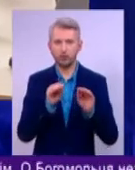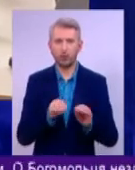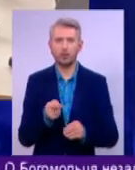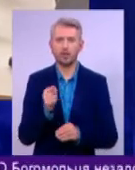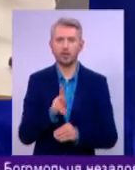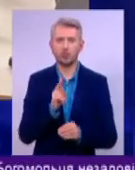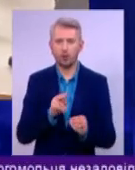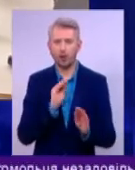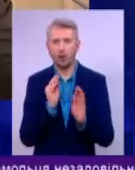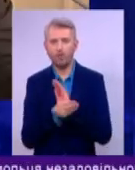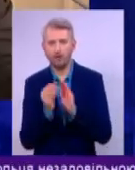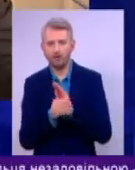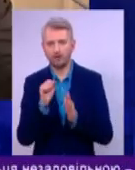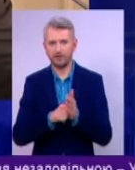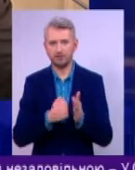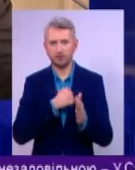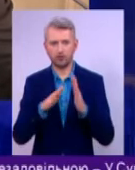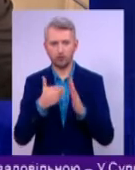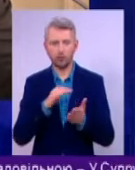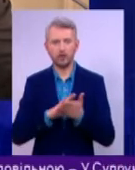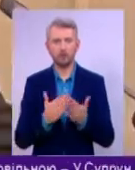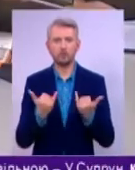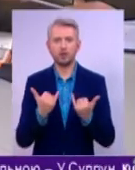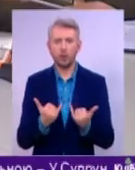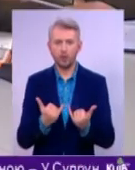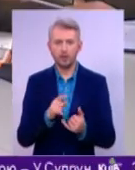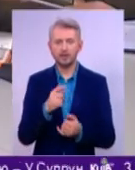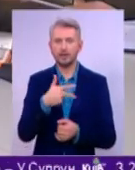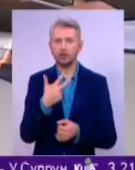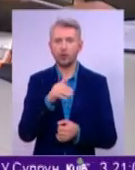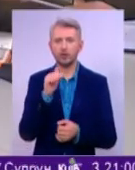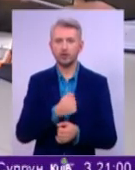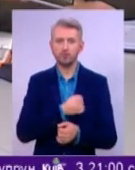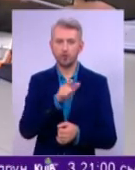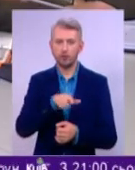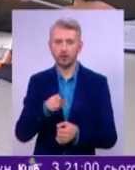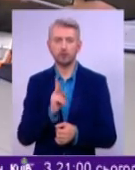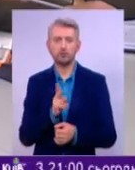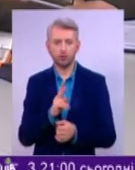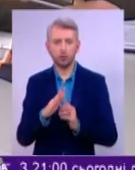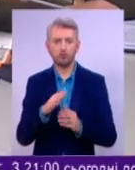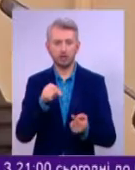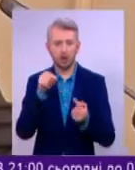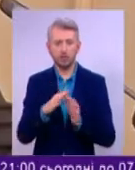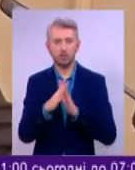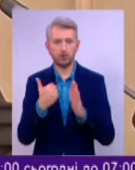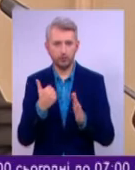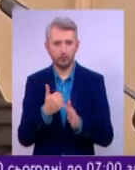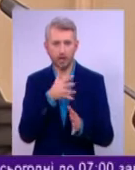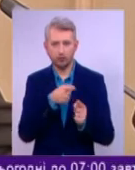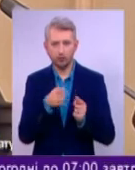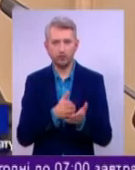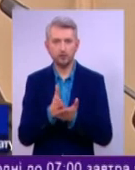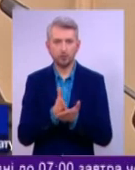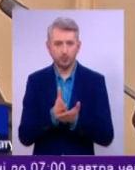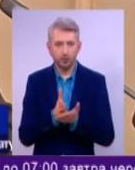хто ховався від призову. Станом на сьогодні з 33 тисяч призовників, які підлягають призову на строкову військову службу, до